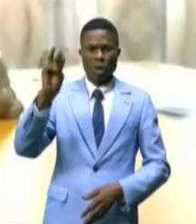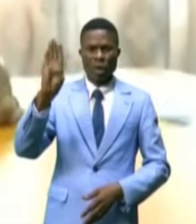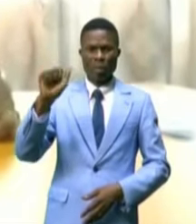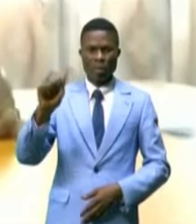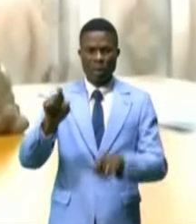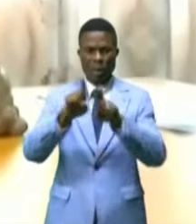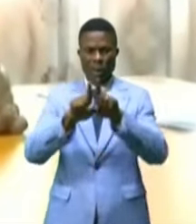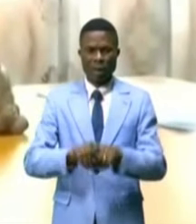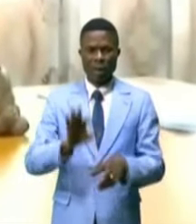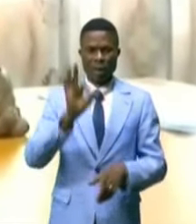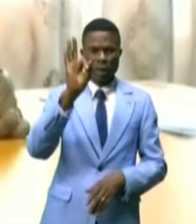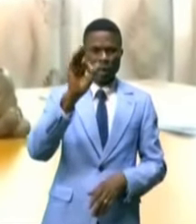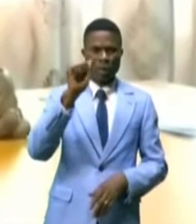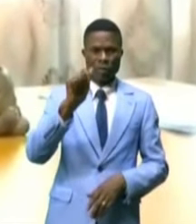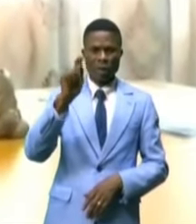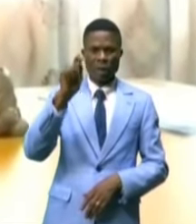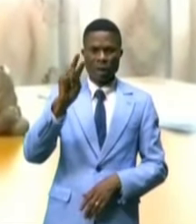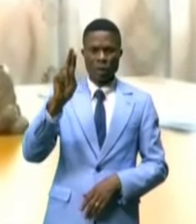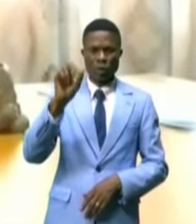à 7h30.